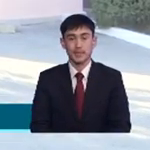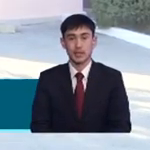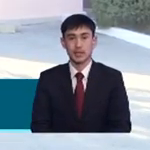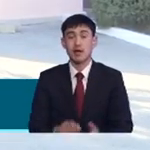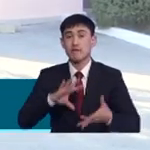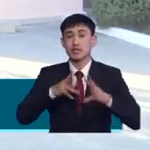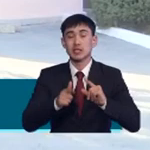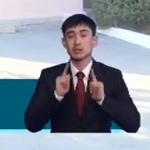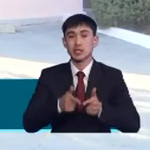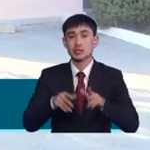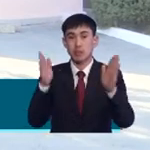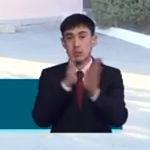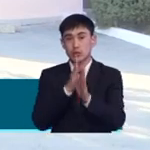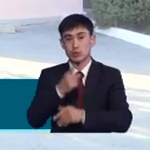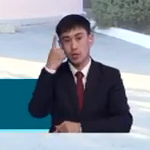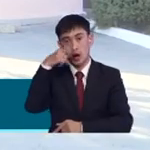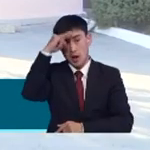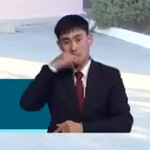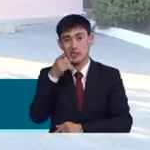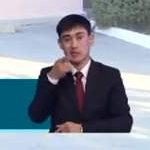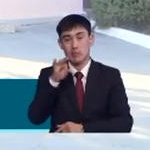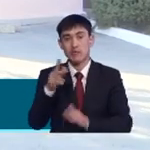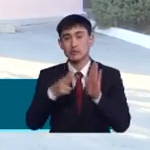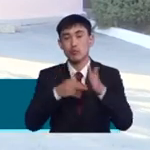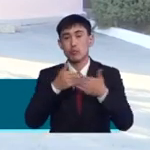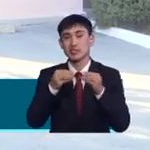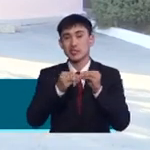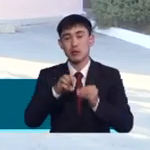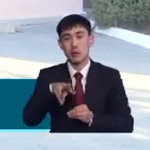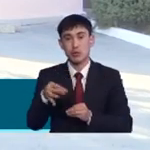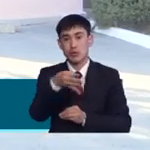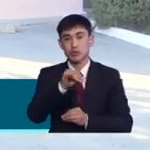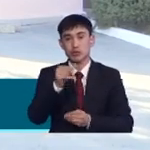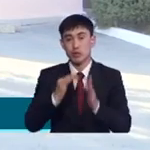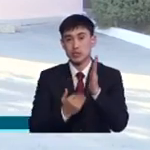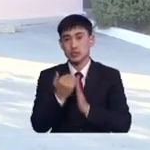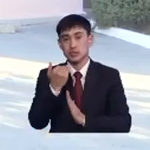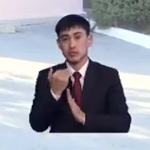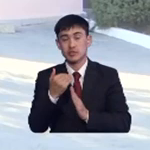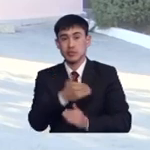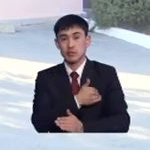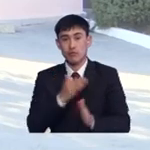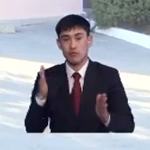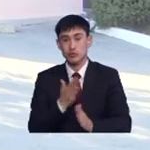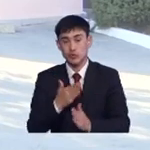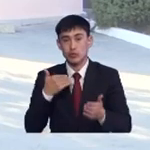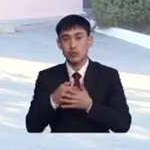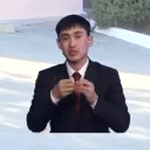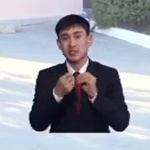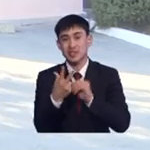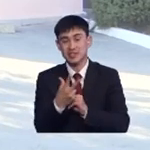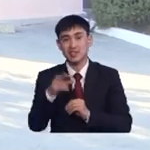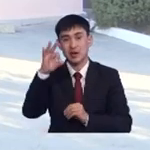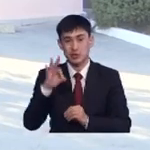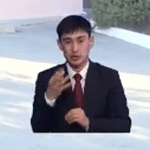В целом, согласно прогнозу Казгидромет, с 8 по 10 марта в области ЖТСУ ожидалось повышение температуры воздуха до 13 градусов